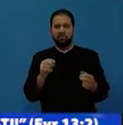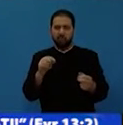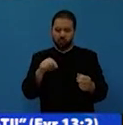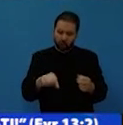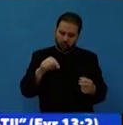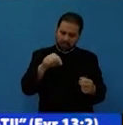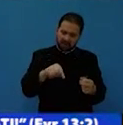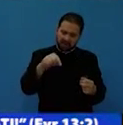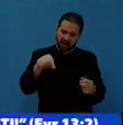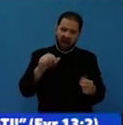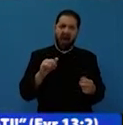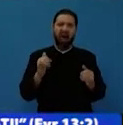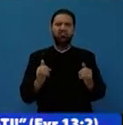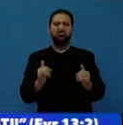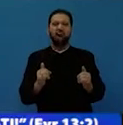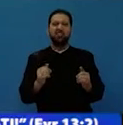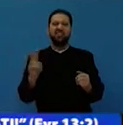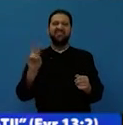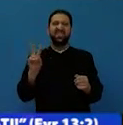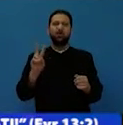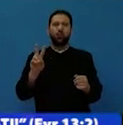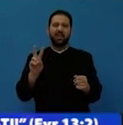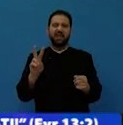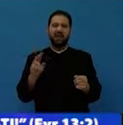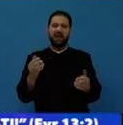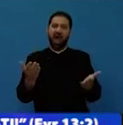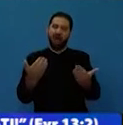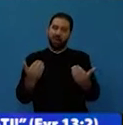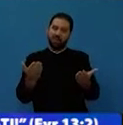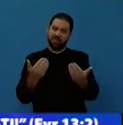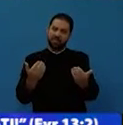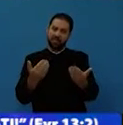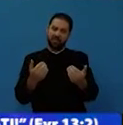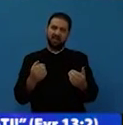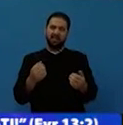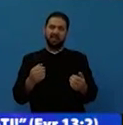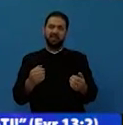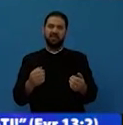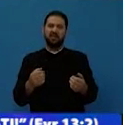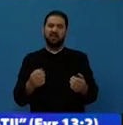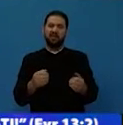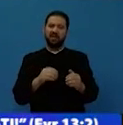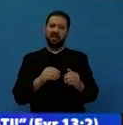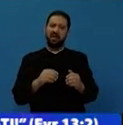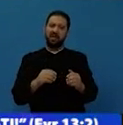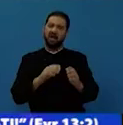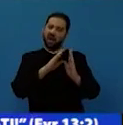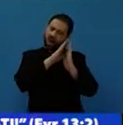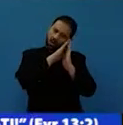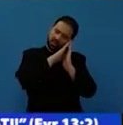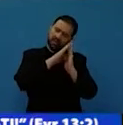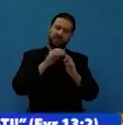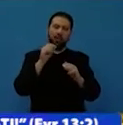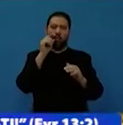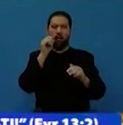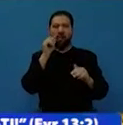cultiva această virtute a primirii și a odihnirii străinilor, care